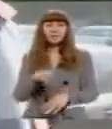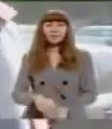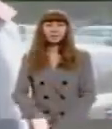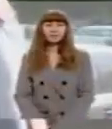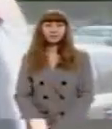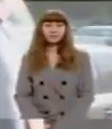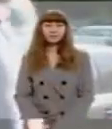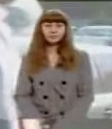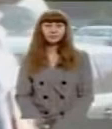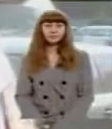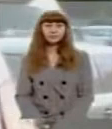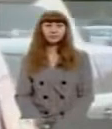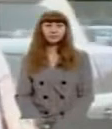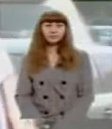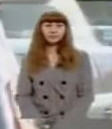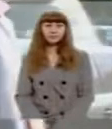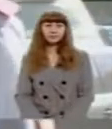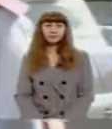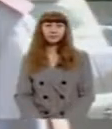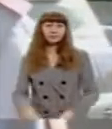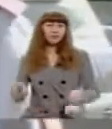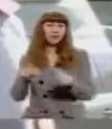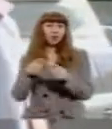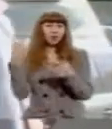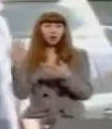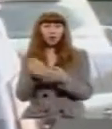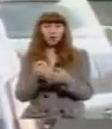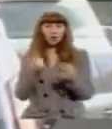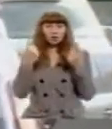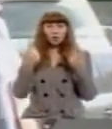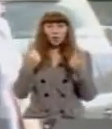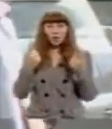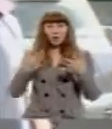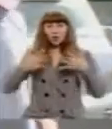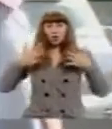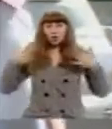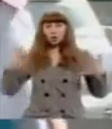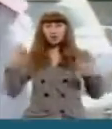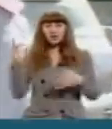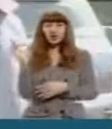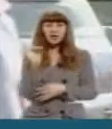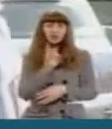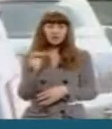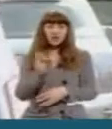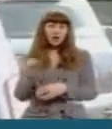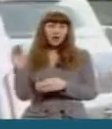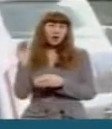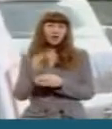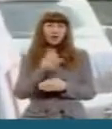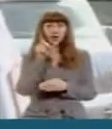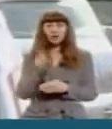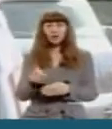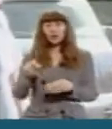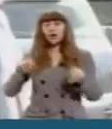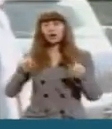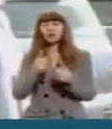есірткінің партиясы шамамен 2500 дозаны құрайды және қара базардағы құны 3 миллион 500 мың теңгеге тең. Күдікті бұған дейін сотталмаған аталмыш бап